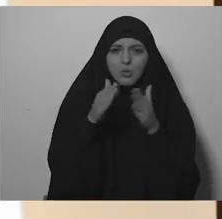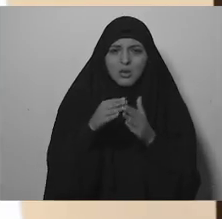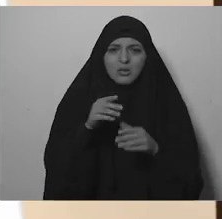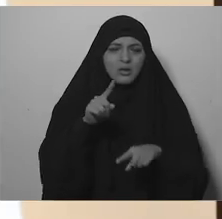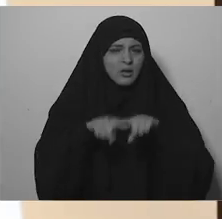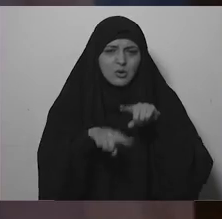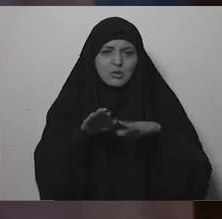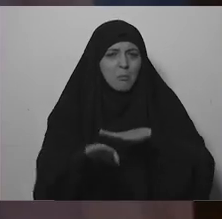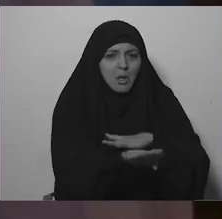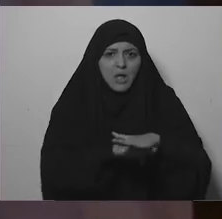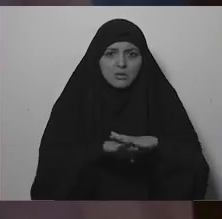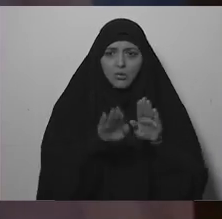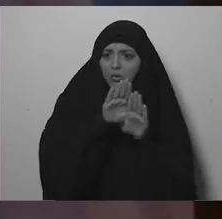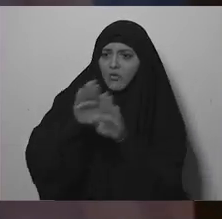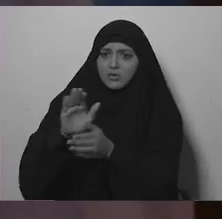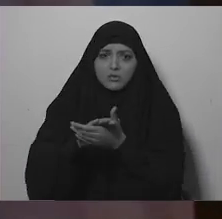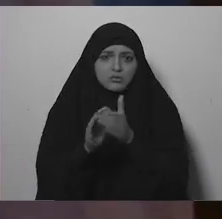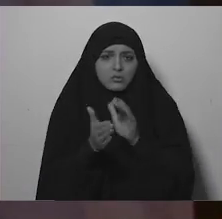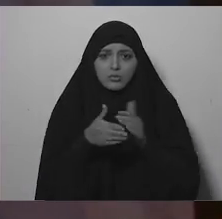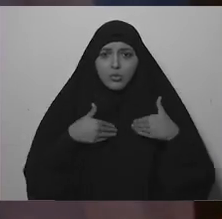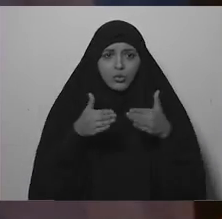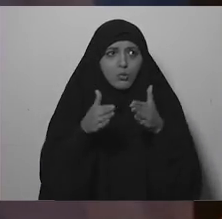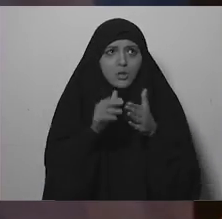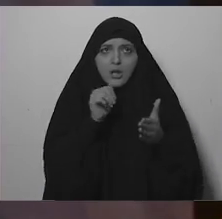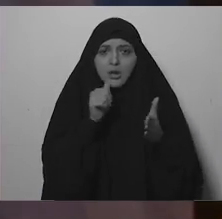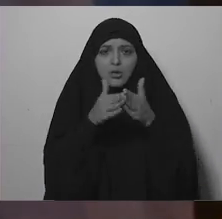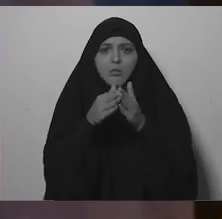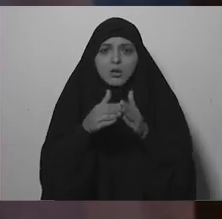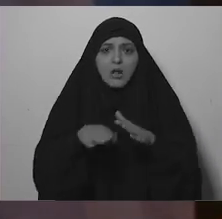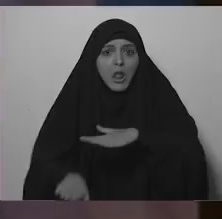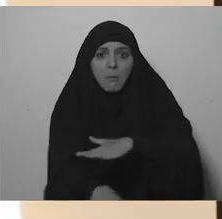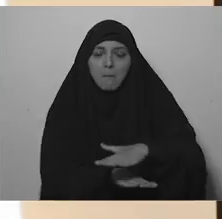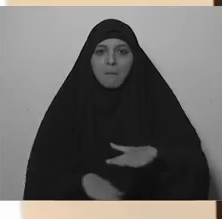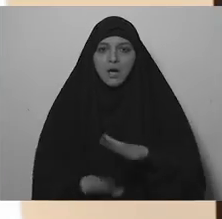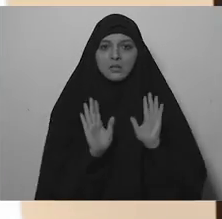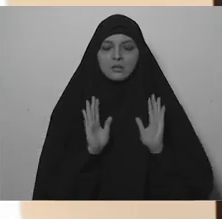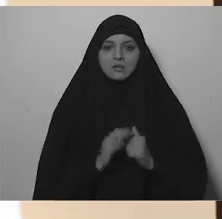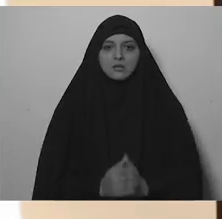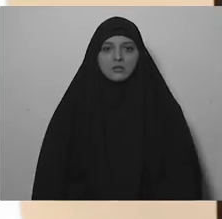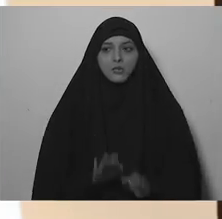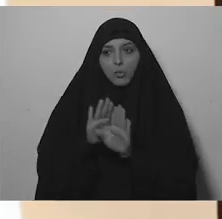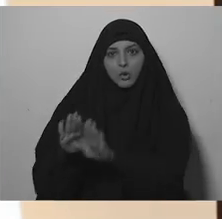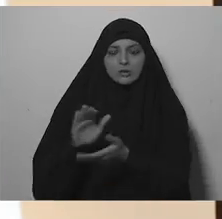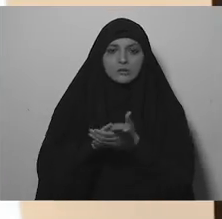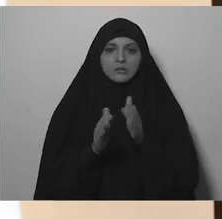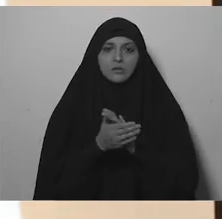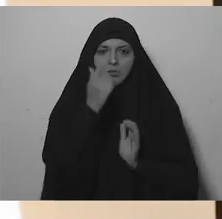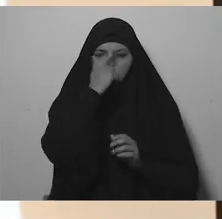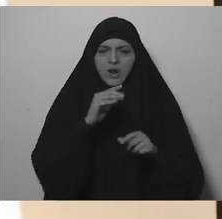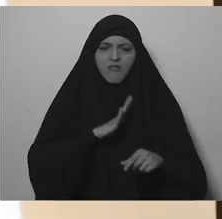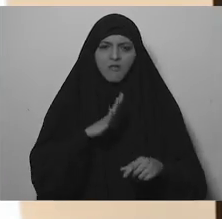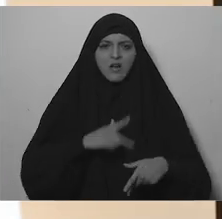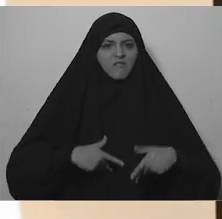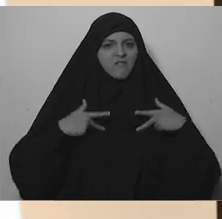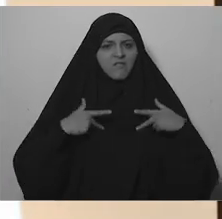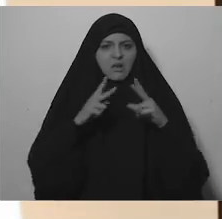simple droit minimum, qui est de la couverture sociale, non, nous, on ne nous demande que le minimum. On ne demande que le